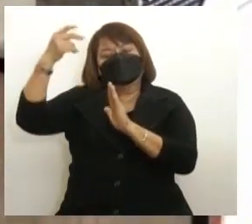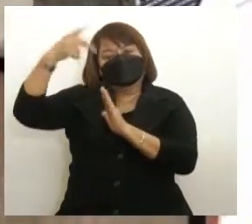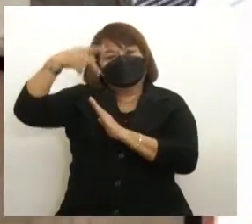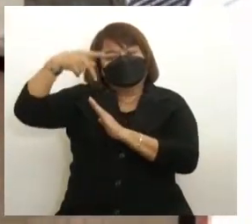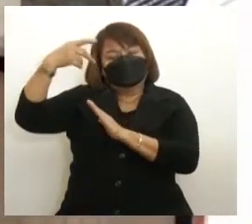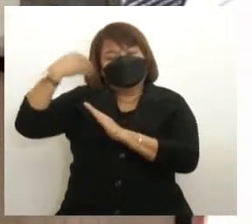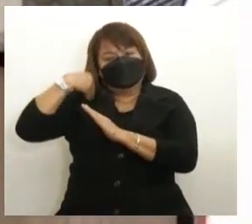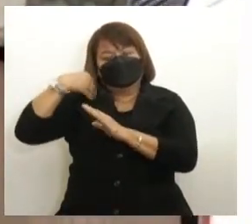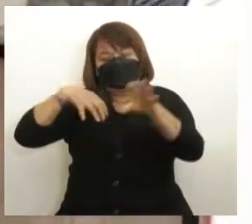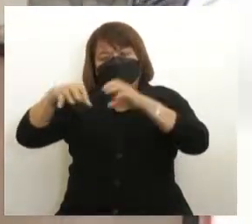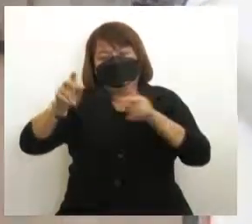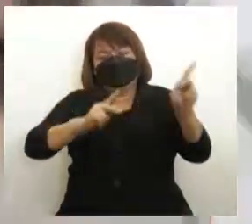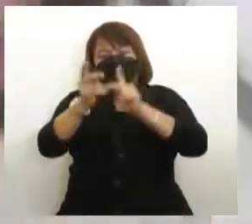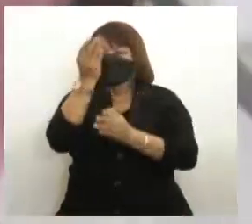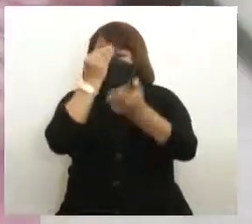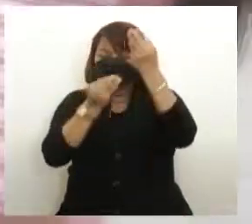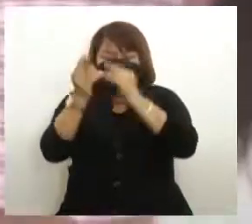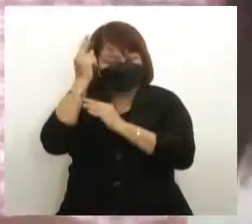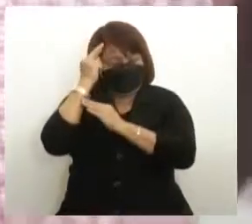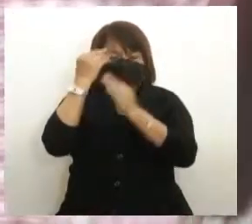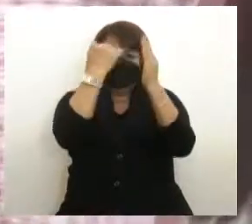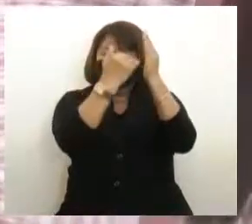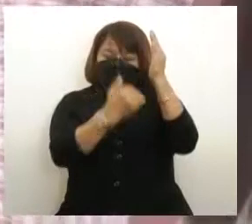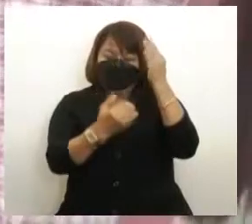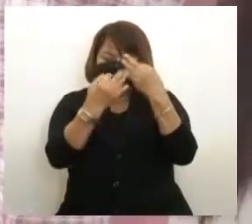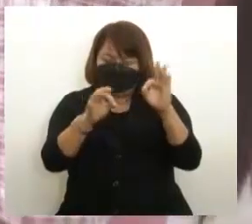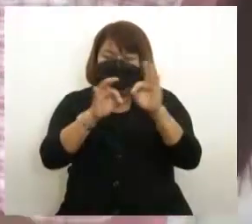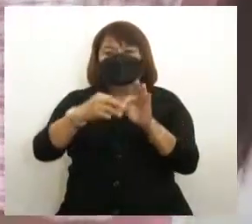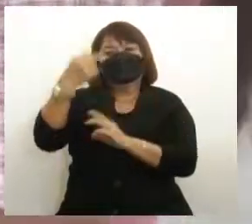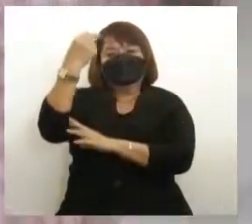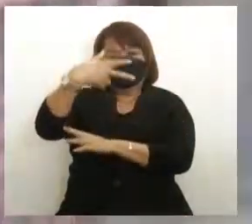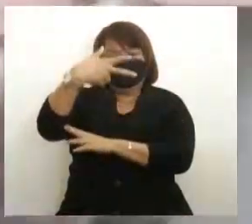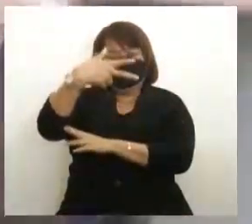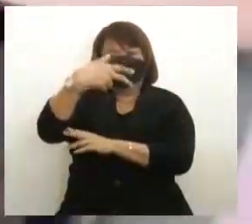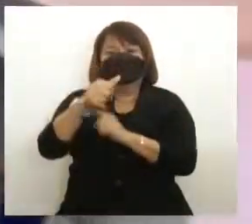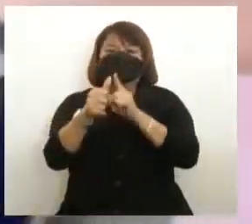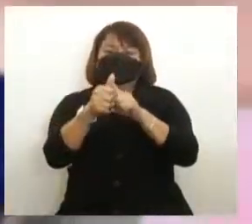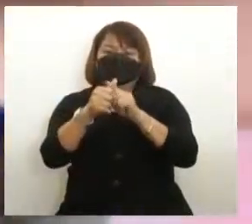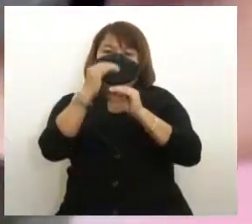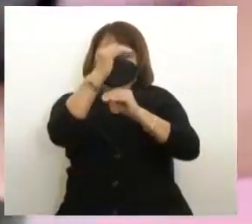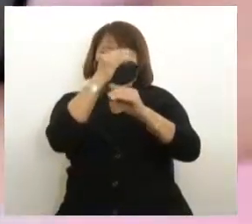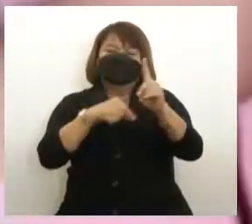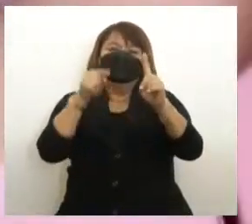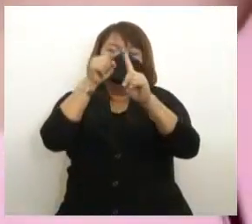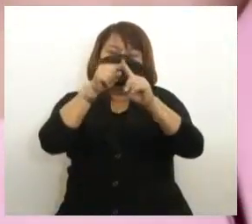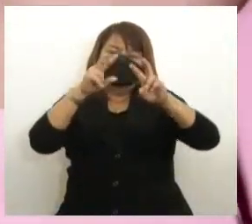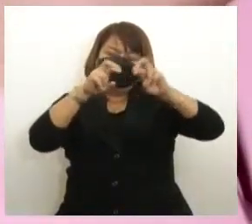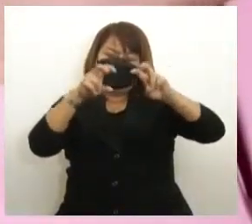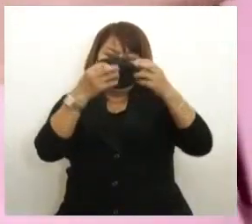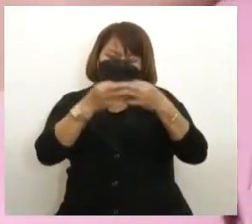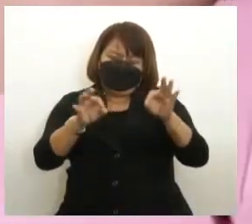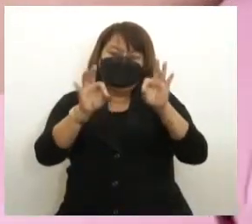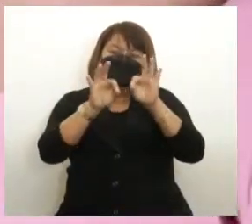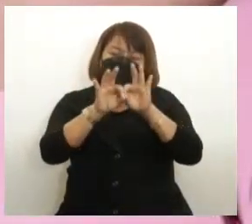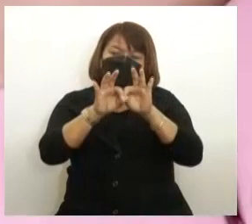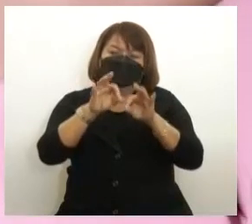ในการจัดกิจกรรมการเรียนรู้มีขั้นตอนสำคัญ3ขั้นตอนคือ กำหนดเป้าหมายวิเคราะห์ความสัมพันธ์ระหว่